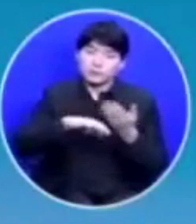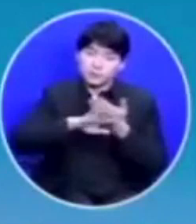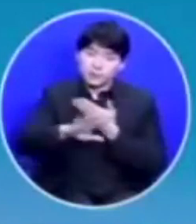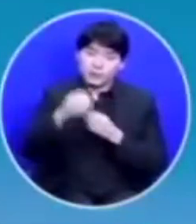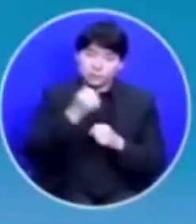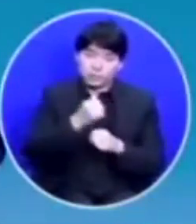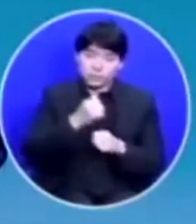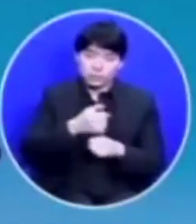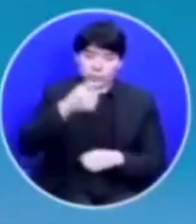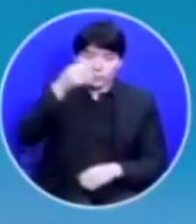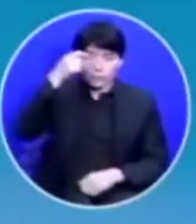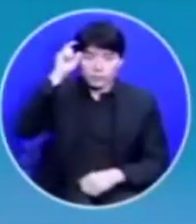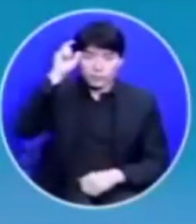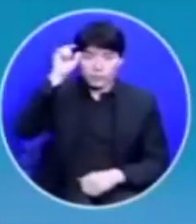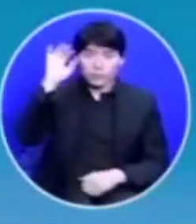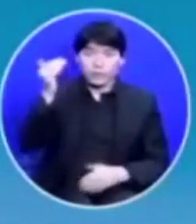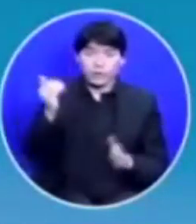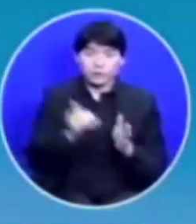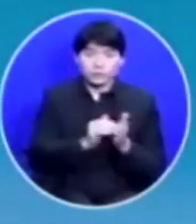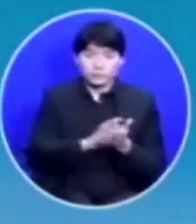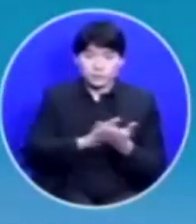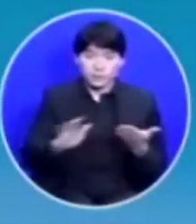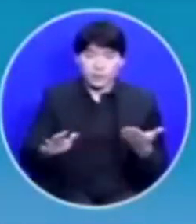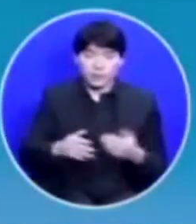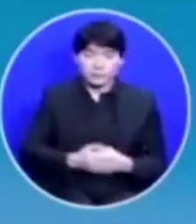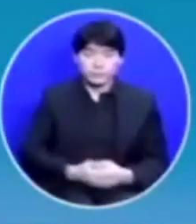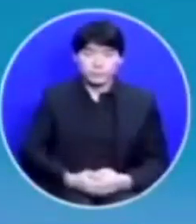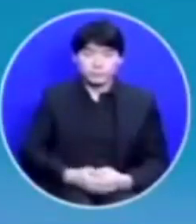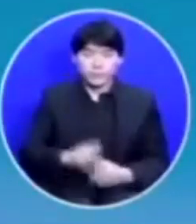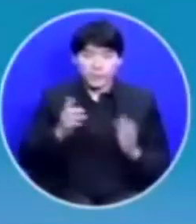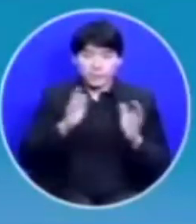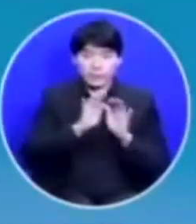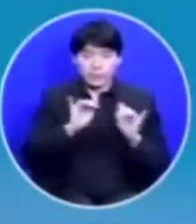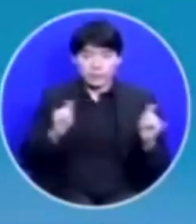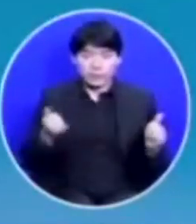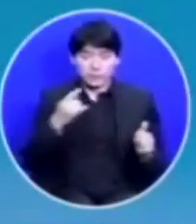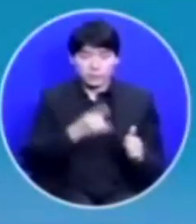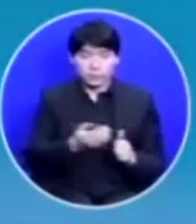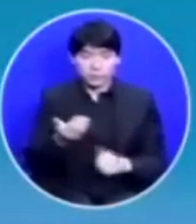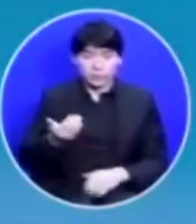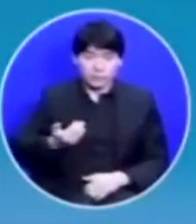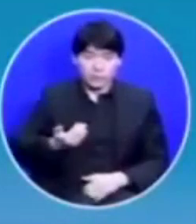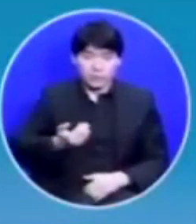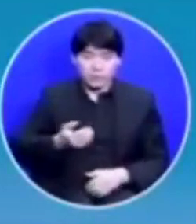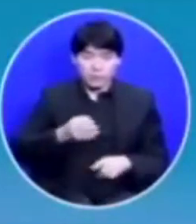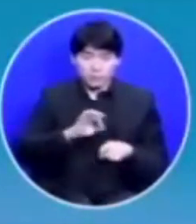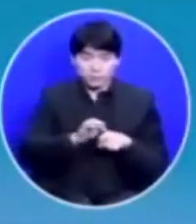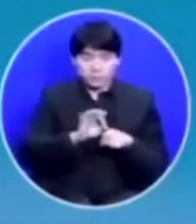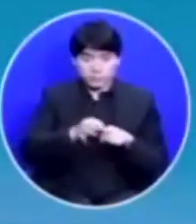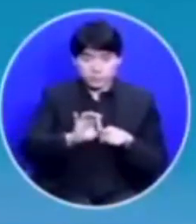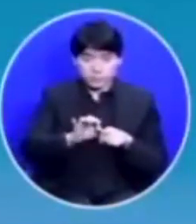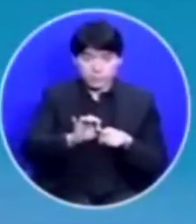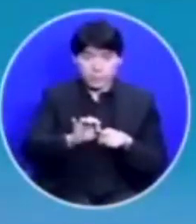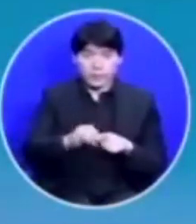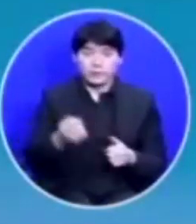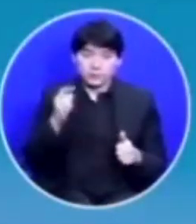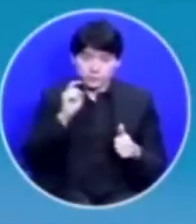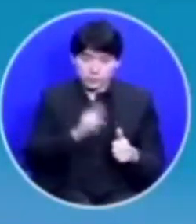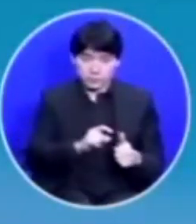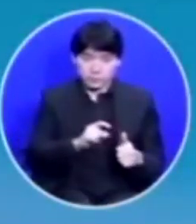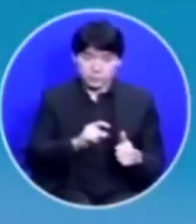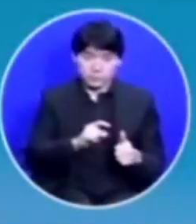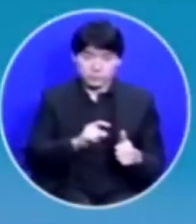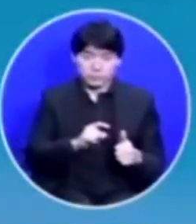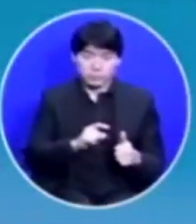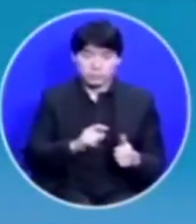그래서 아이에게 전에는 너무나 쉽게 이렇게 저렇게 이렇게 하는게 이하이 기 힘든 거구나